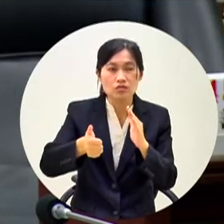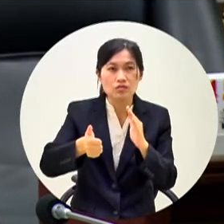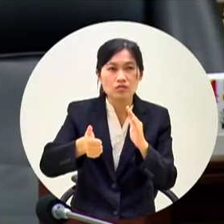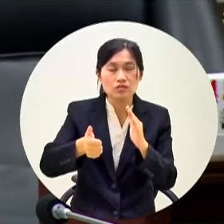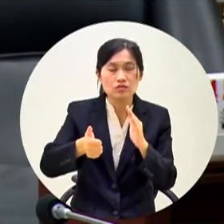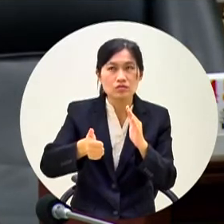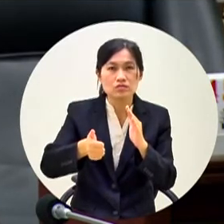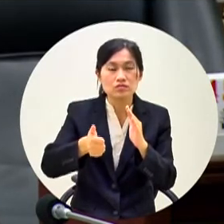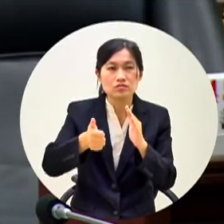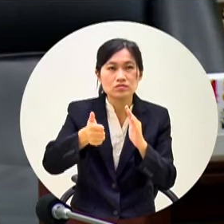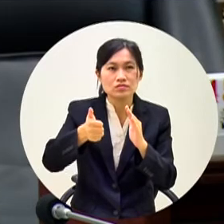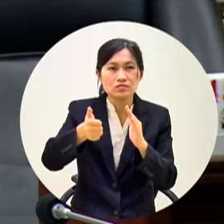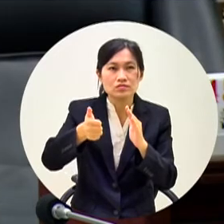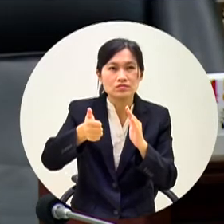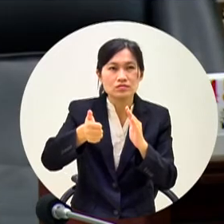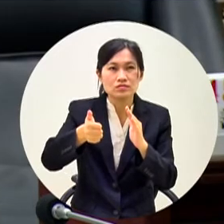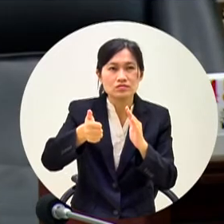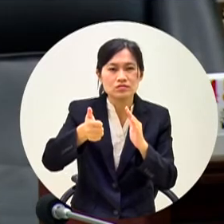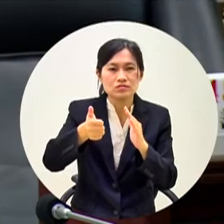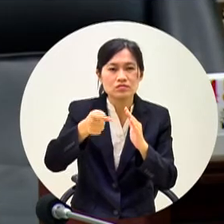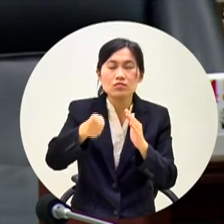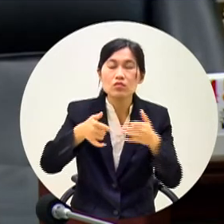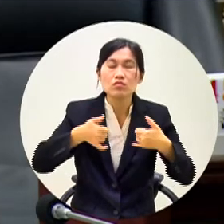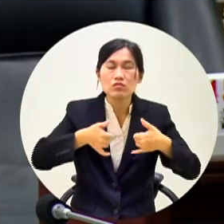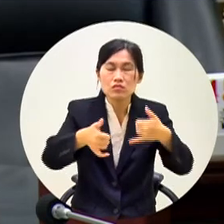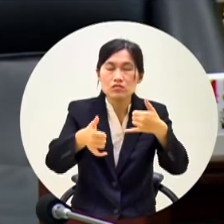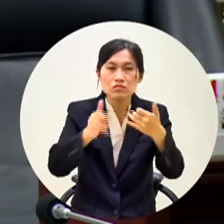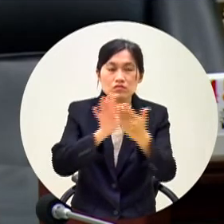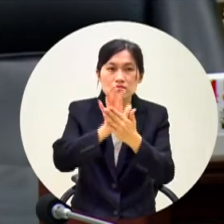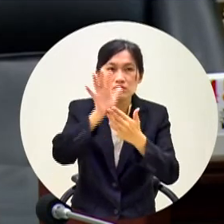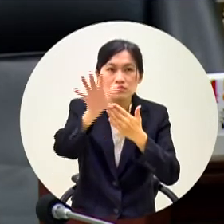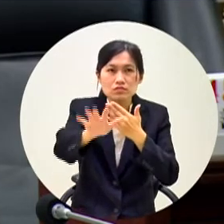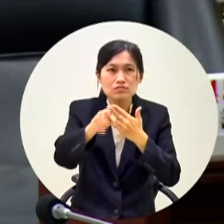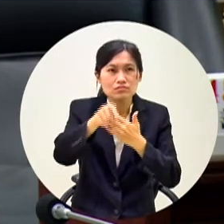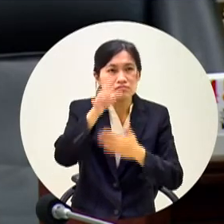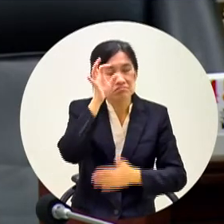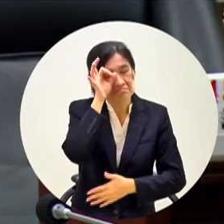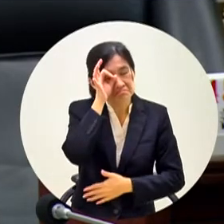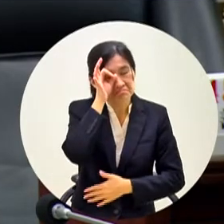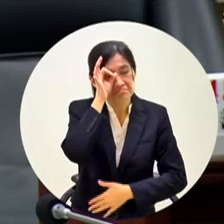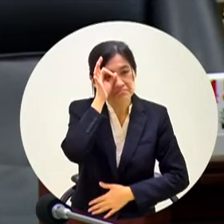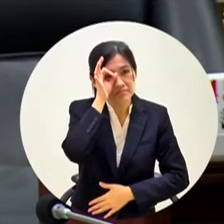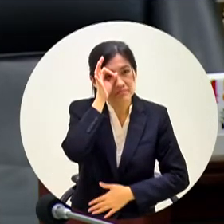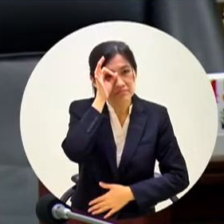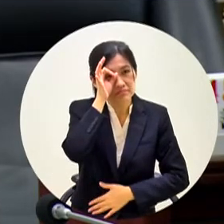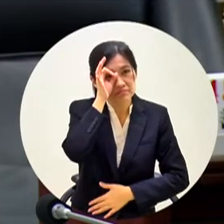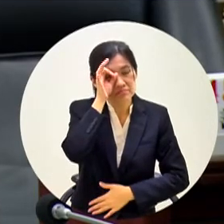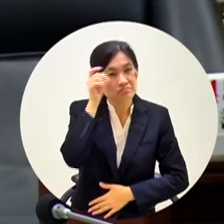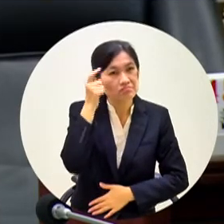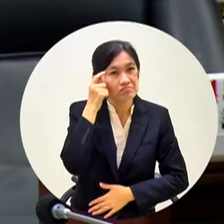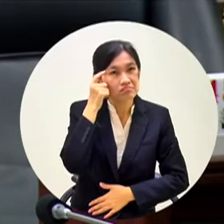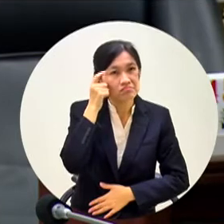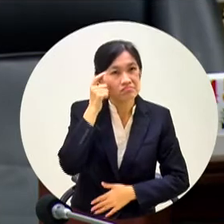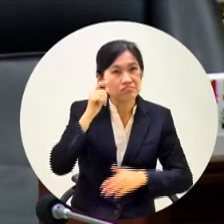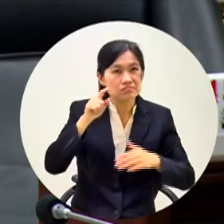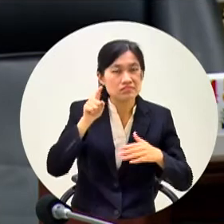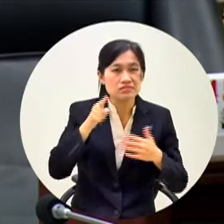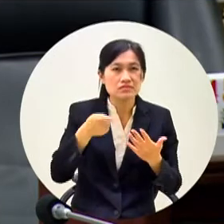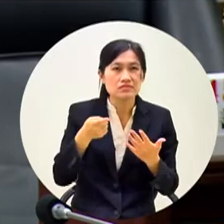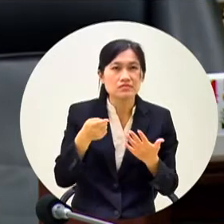这条未来。你看，爱差不多，哦，啊，甲无，即摆